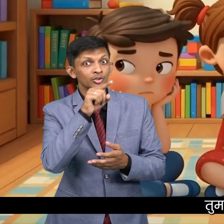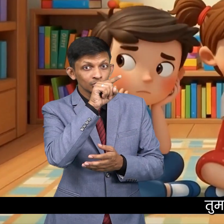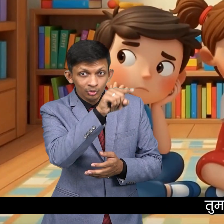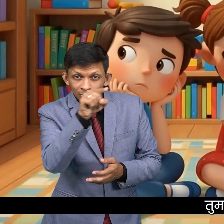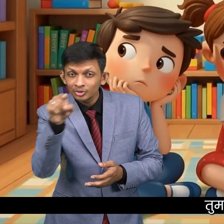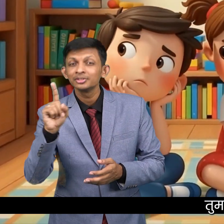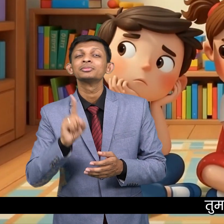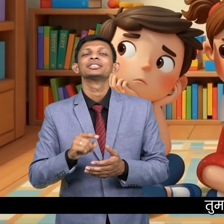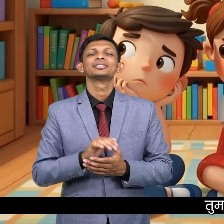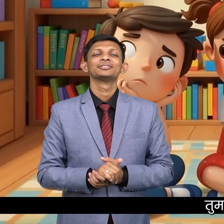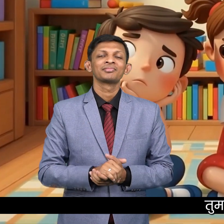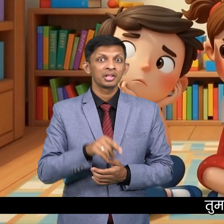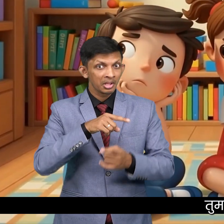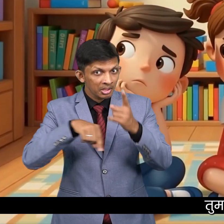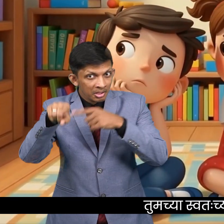तुमच्यासाठी